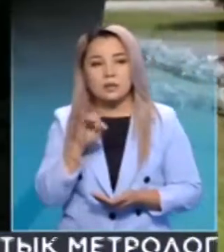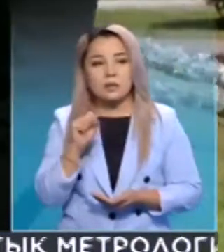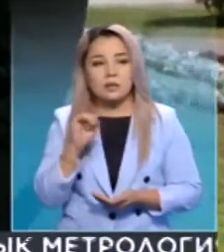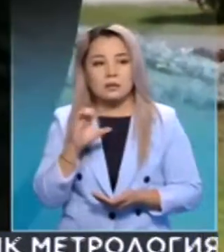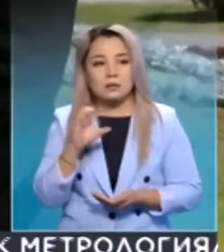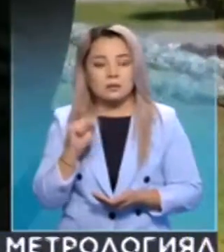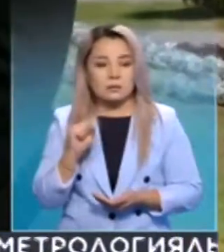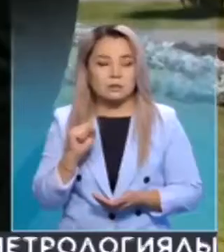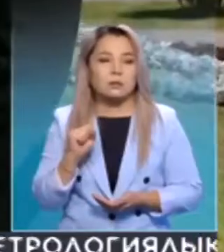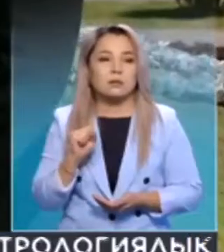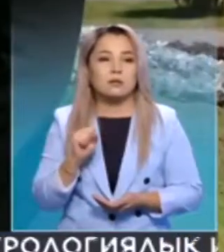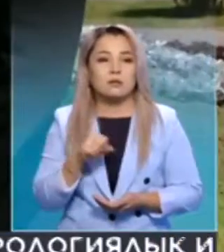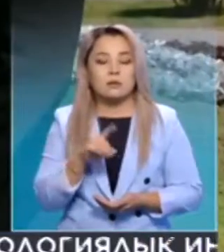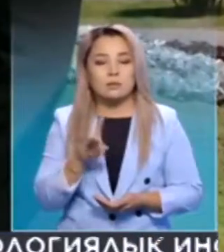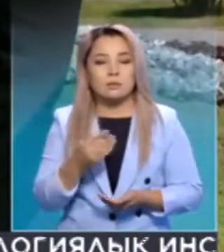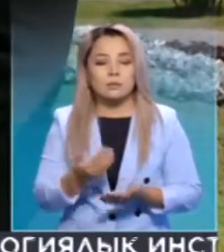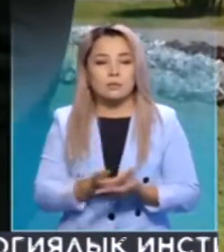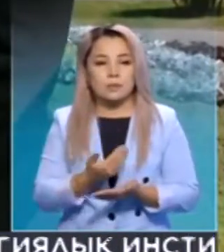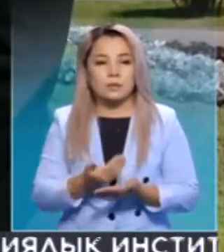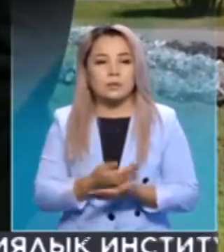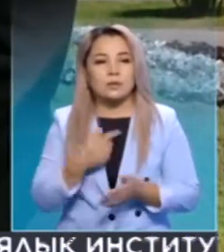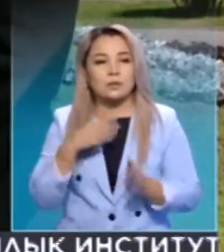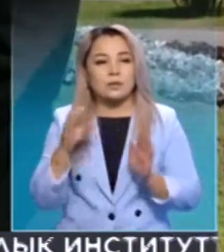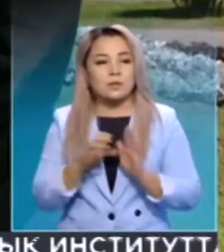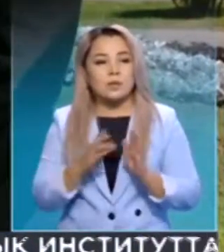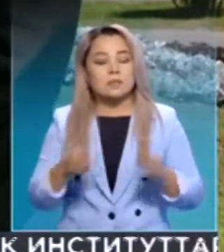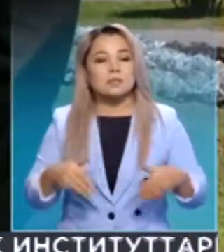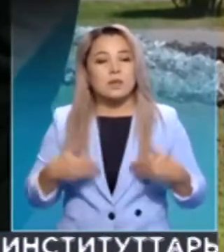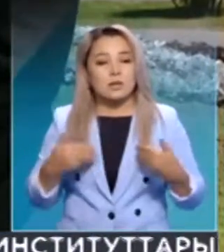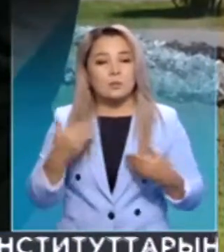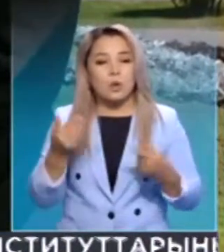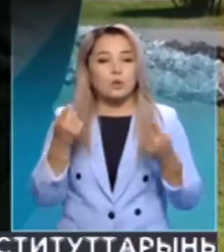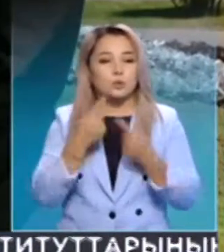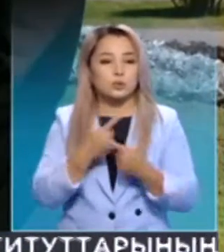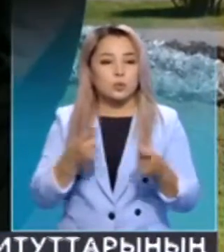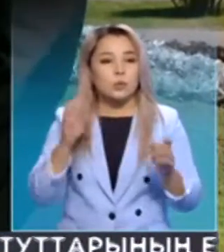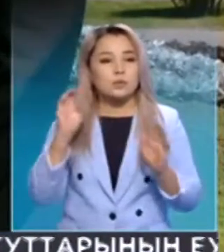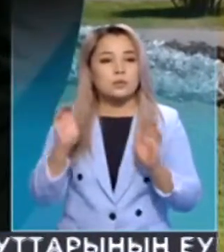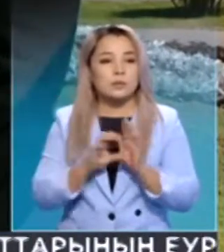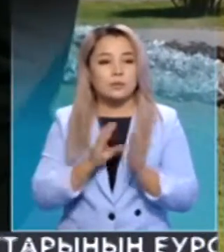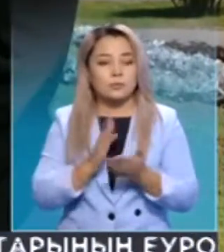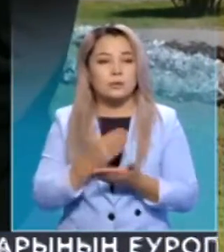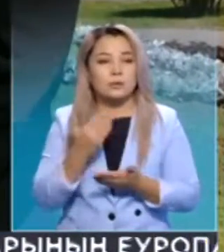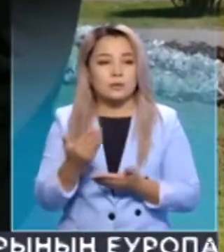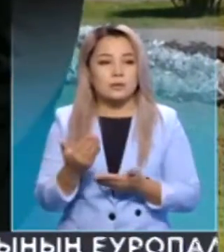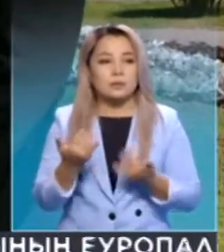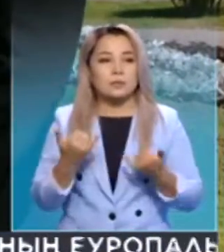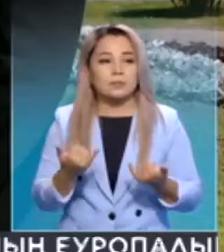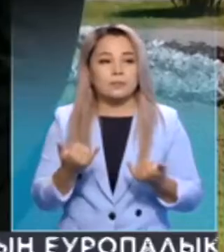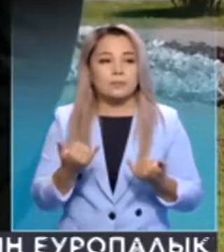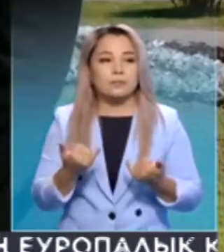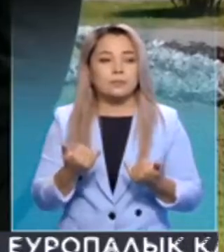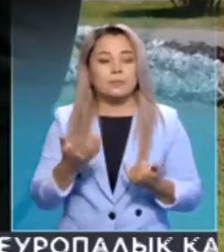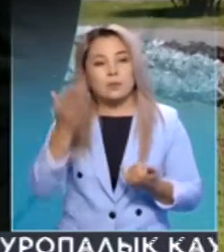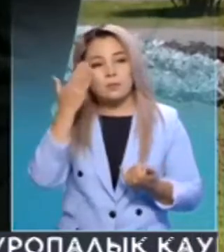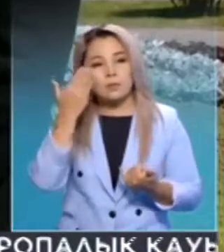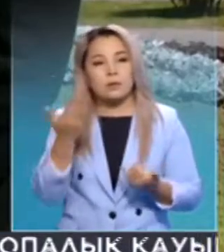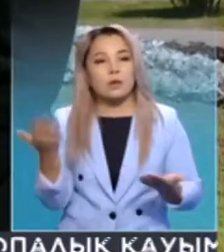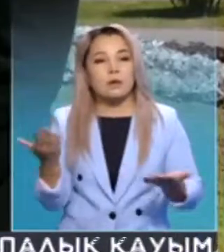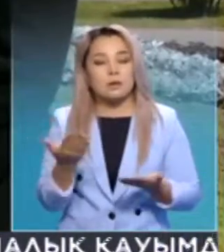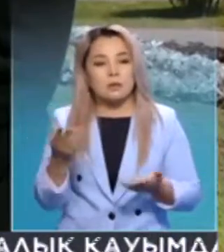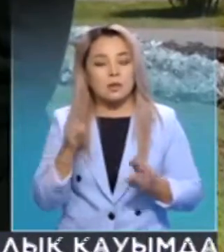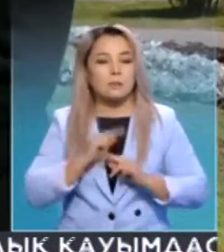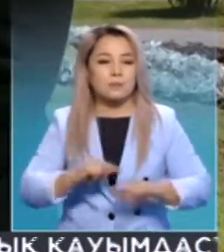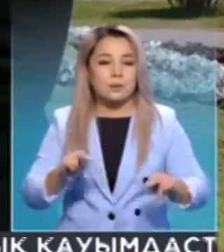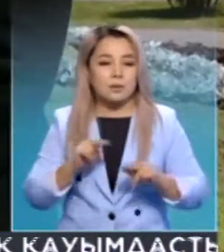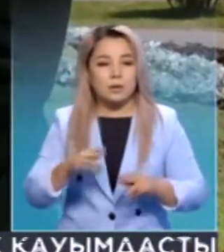Раиса Қабиқызы тұр. Сәлеметсіз бе? Сіз жолдауды тыңдадыңыз, солай ғой. Пікіріңіз қандай осы білім